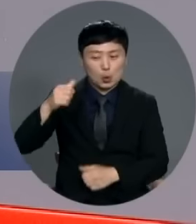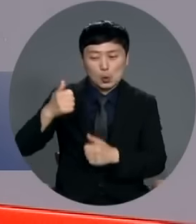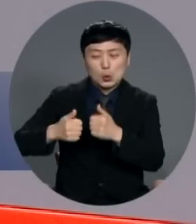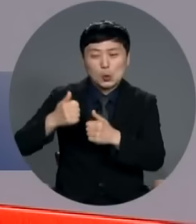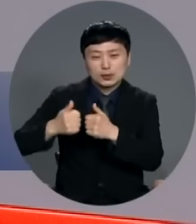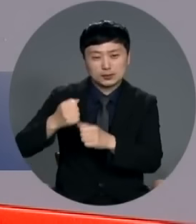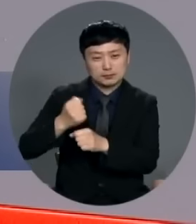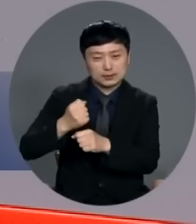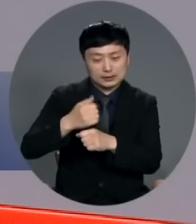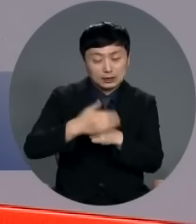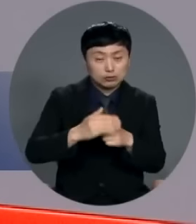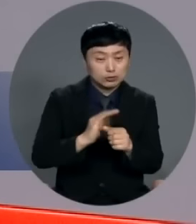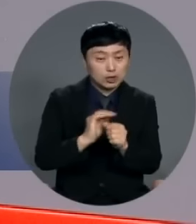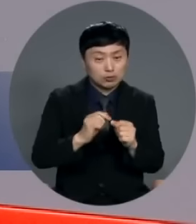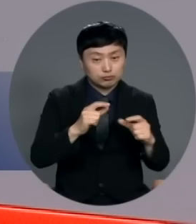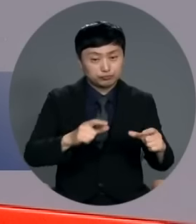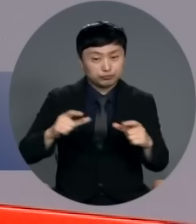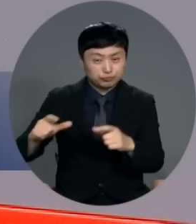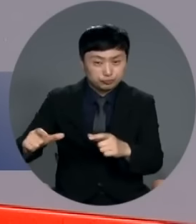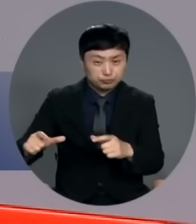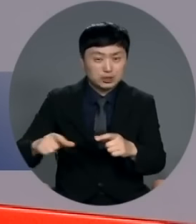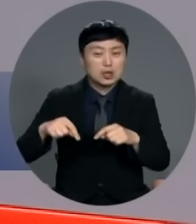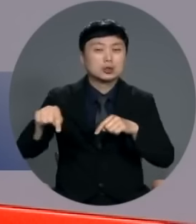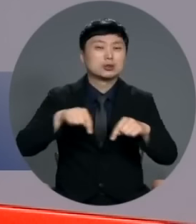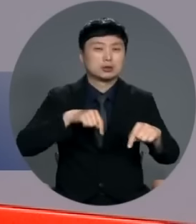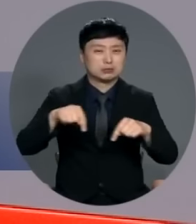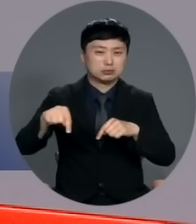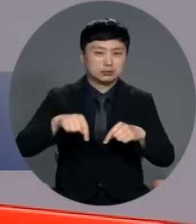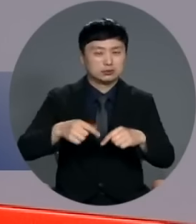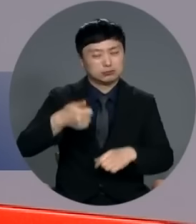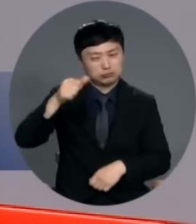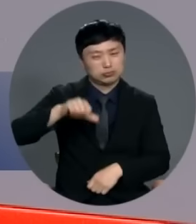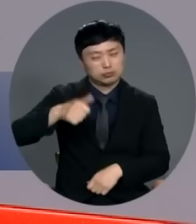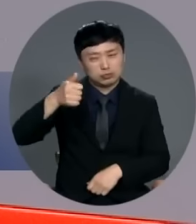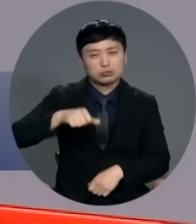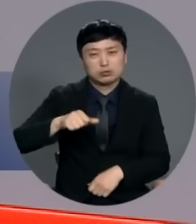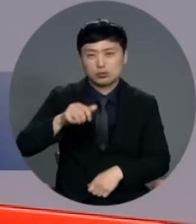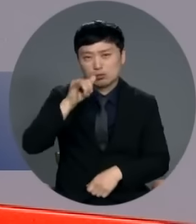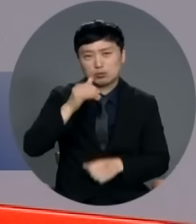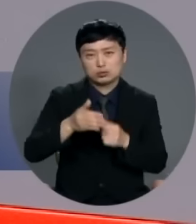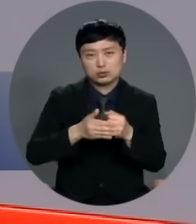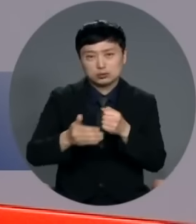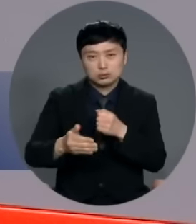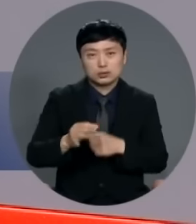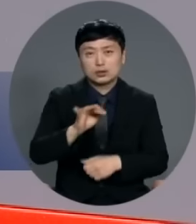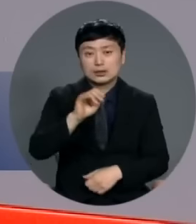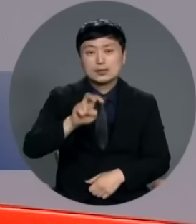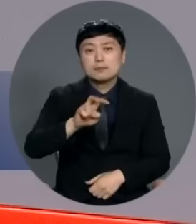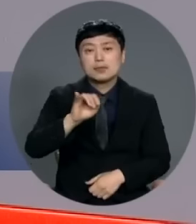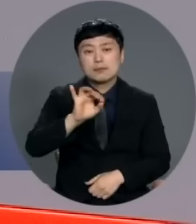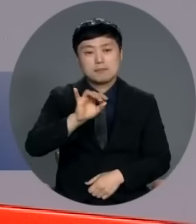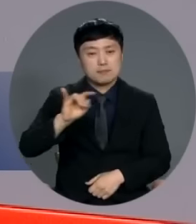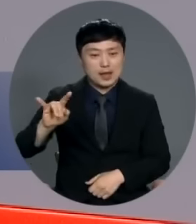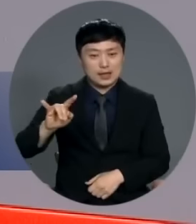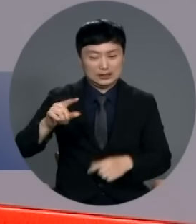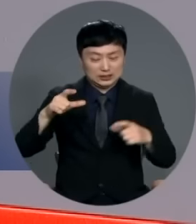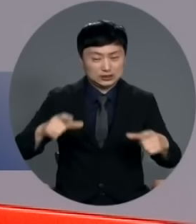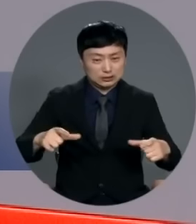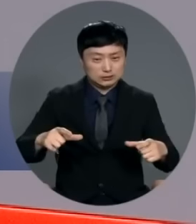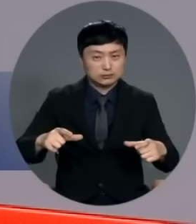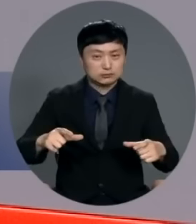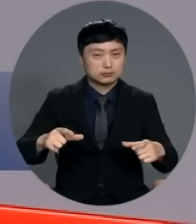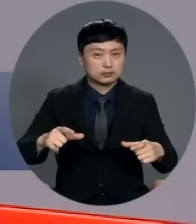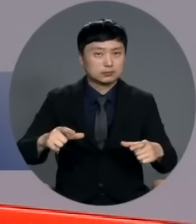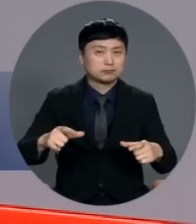경북은 기존에 이제 여러 가지 유명한 정치인도 왔다 가고 그렇습니다만은 이런 임미애 의원님 같은 지역에서 살아남는